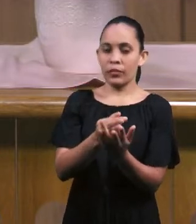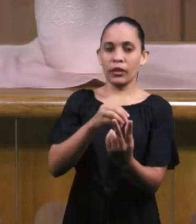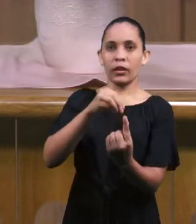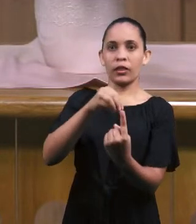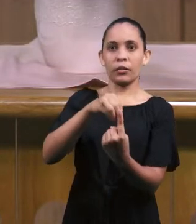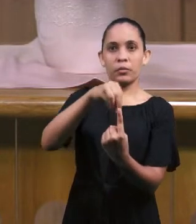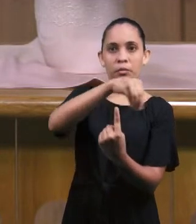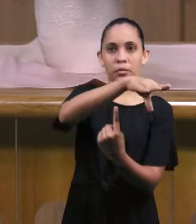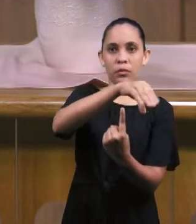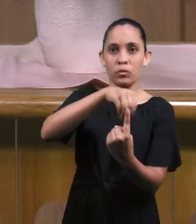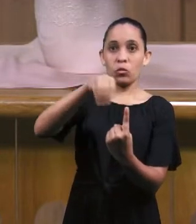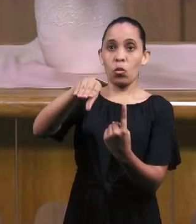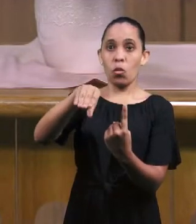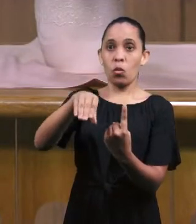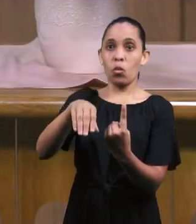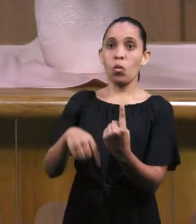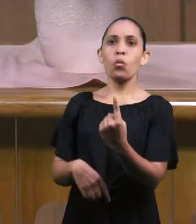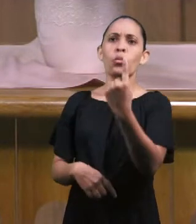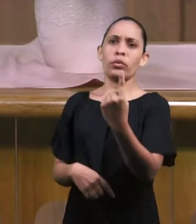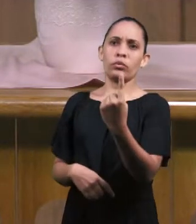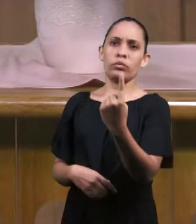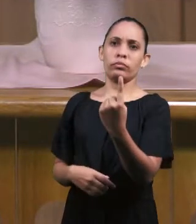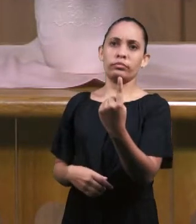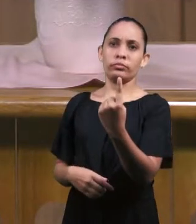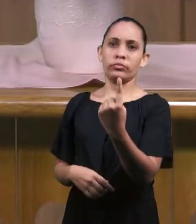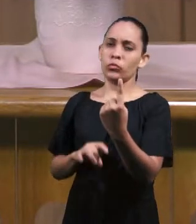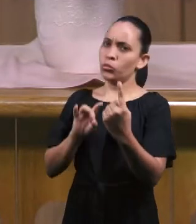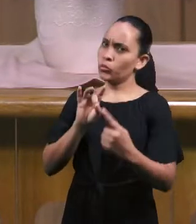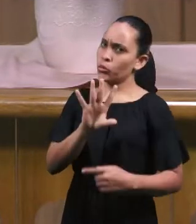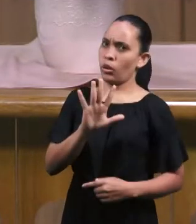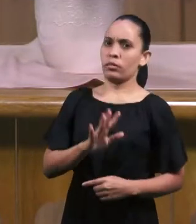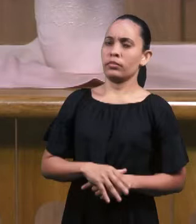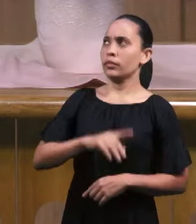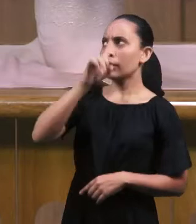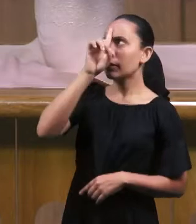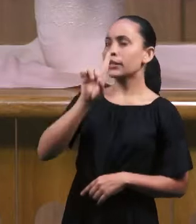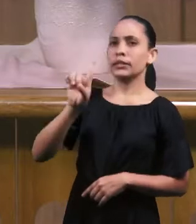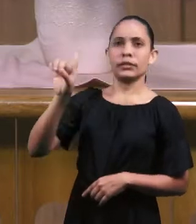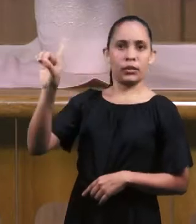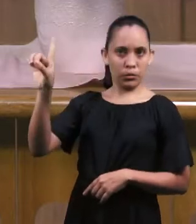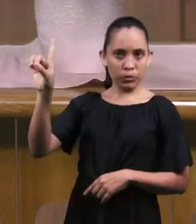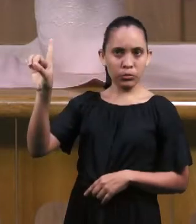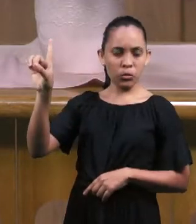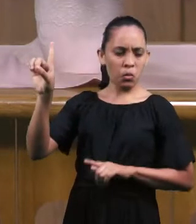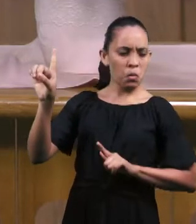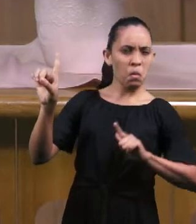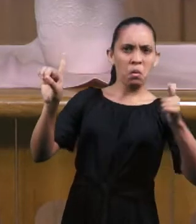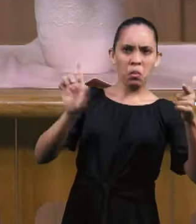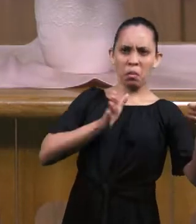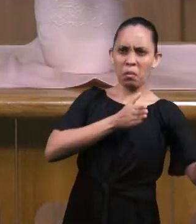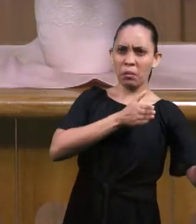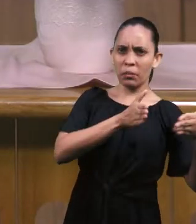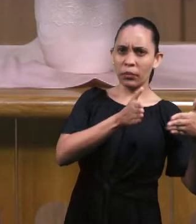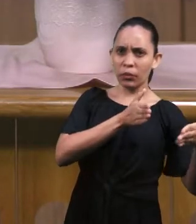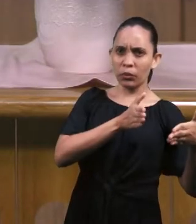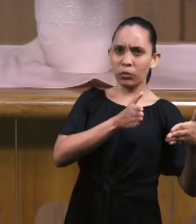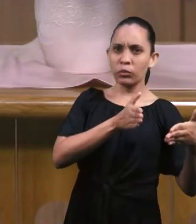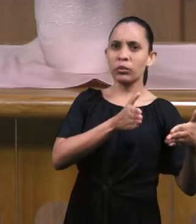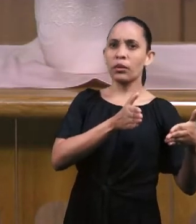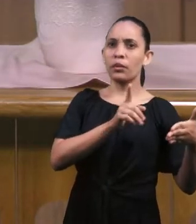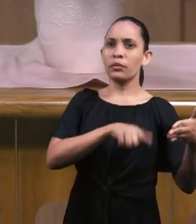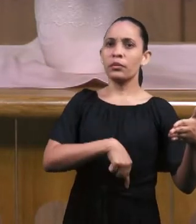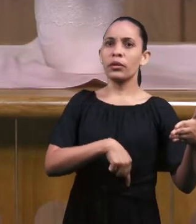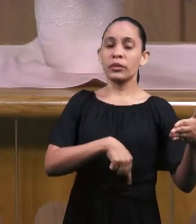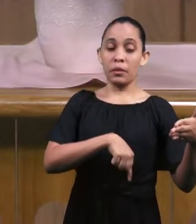médiation, il existe qu'un seul médiateur. Donc ce qu'est scolastique a fait pour enlever la doctrine